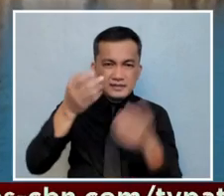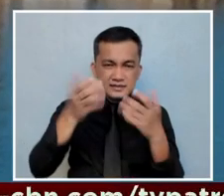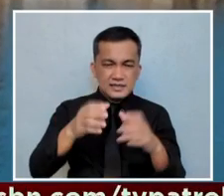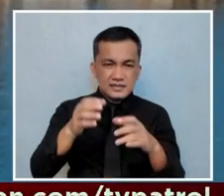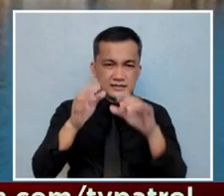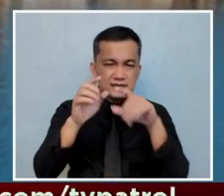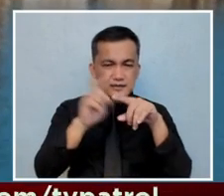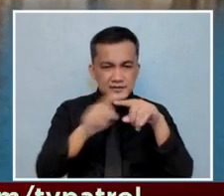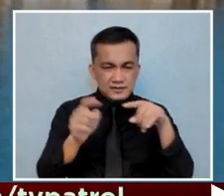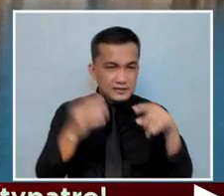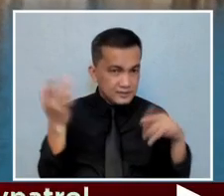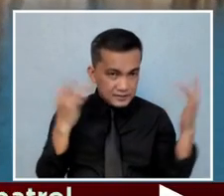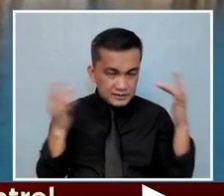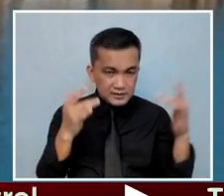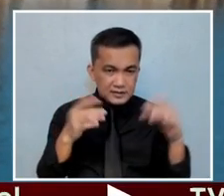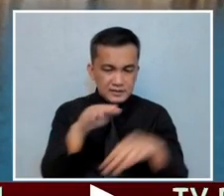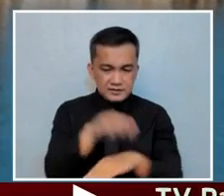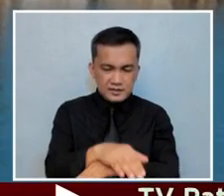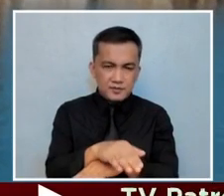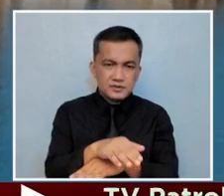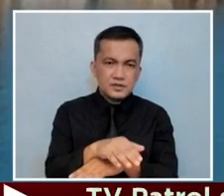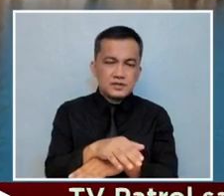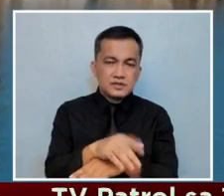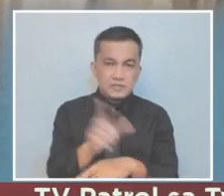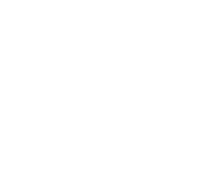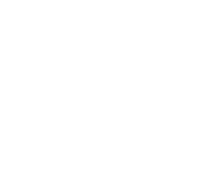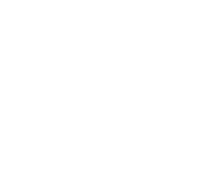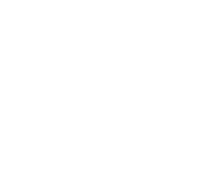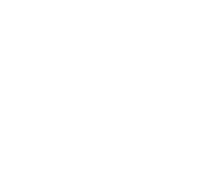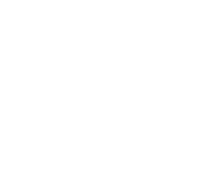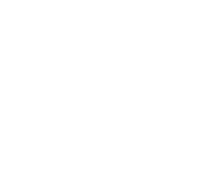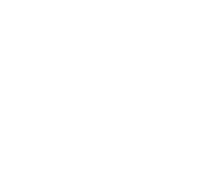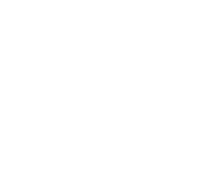hapon, lalo na sa oras ng uwian.